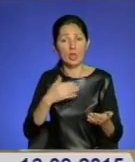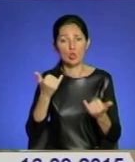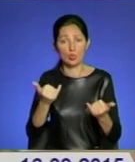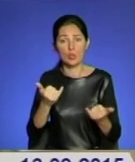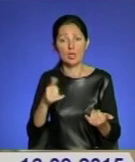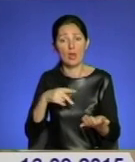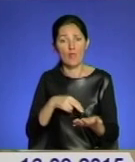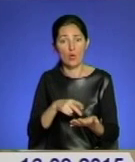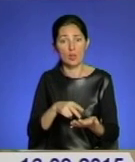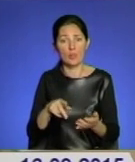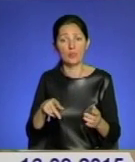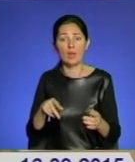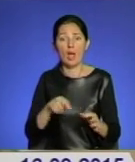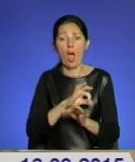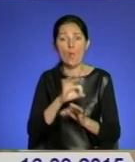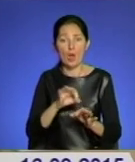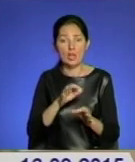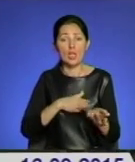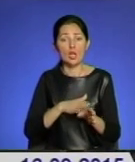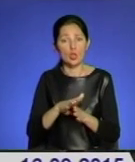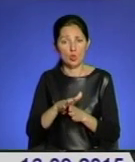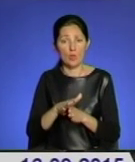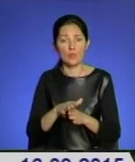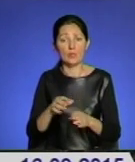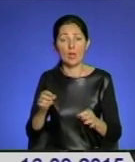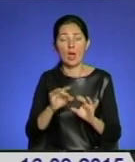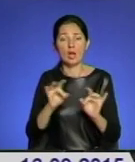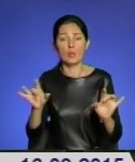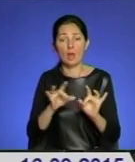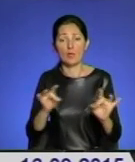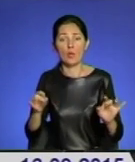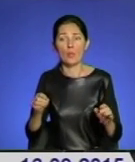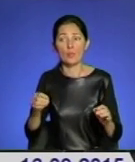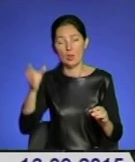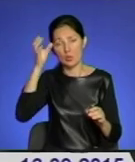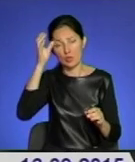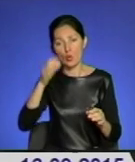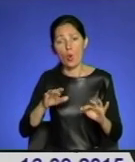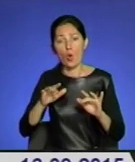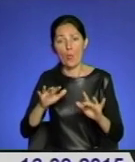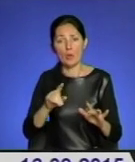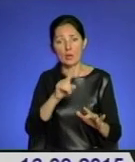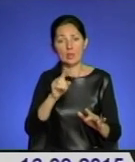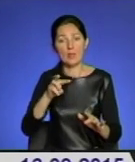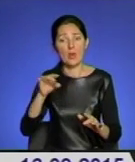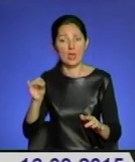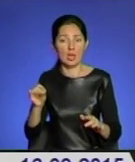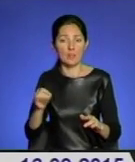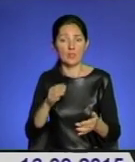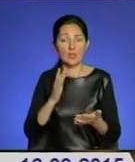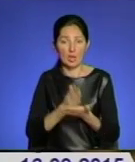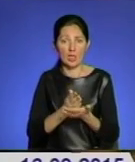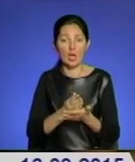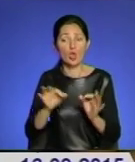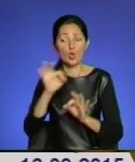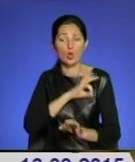виходимо. У рамках проєкту організовують інформаційно-просвітницьку кампанію ЗМІ. Діє юридична консультація. Телефон довіри під